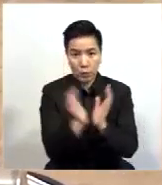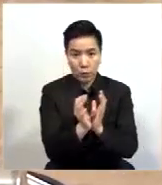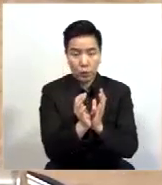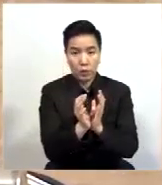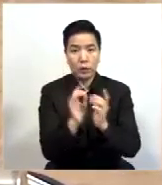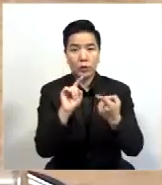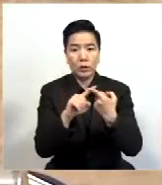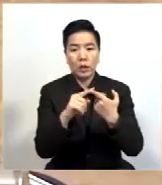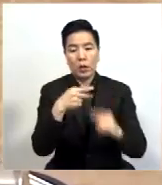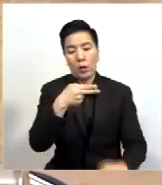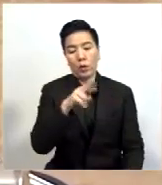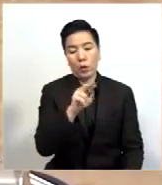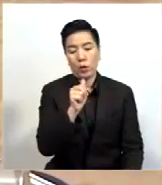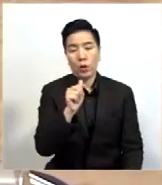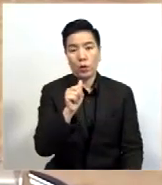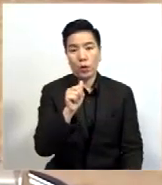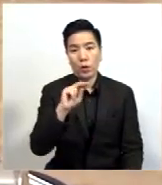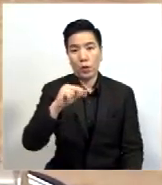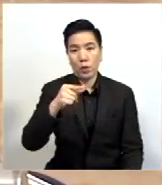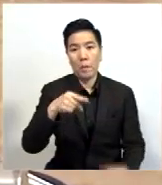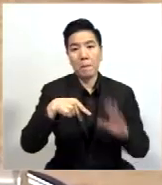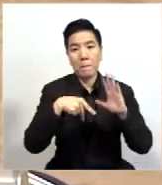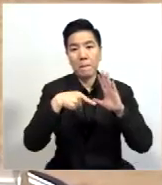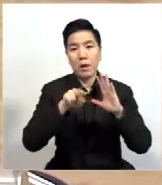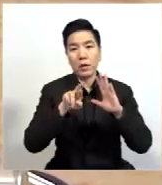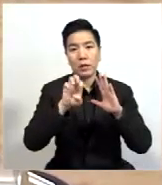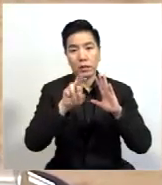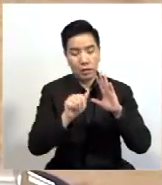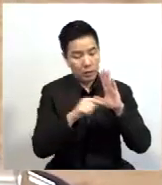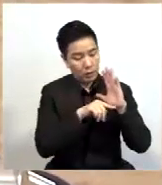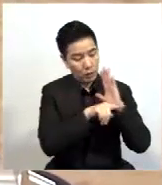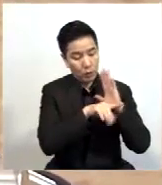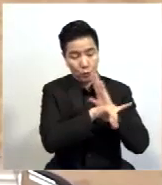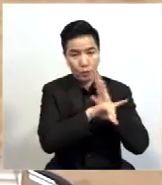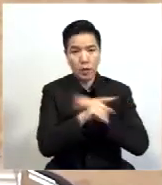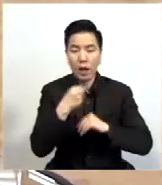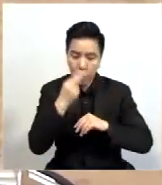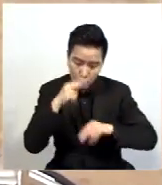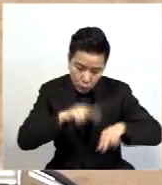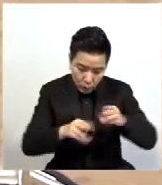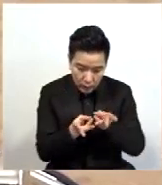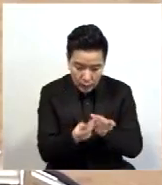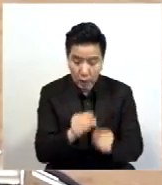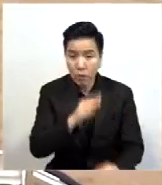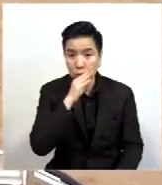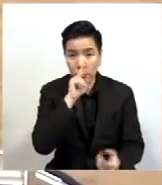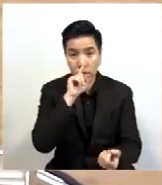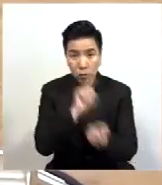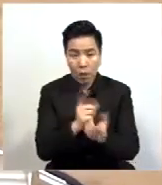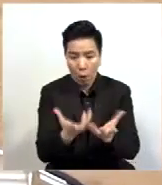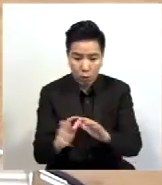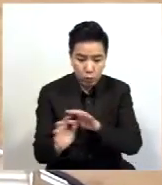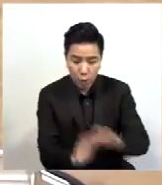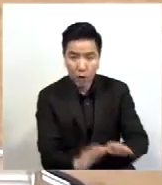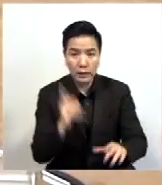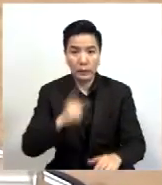รนะครับหนองปือจังหวัดชลบุรีแล้วว่าให้รีบดำเนินการตรวจสอบข้อเท็จจริงนะครับแล้วหากพบว่ามีการกักตุนหน้